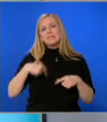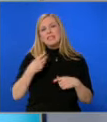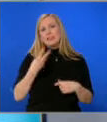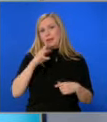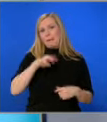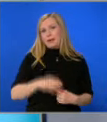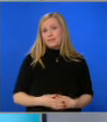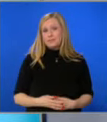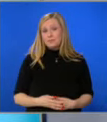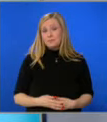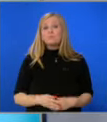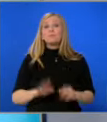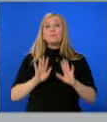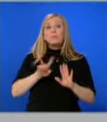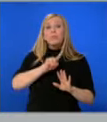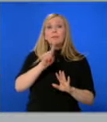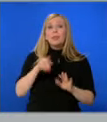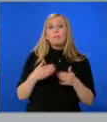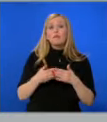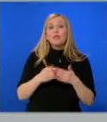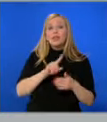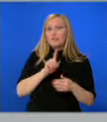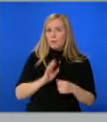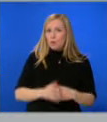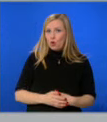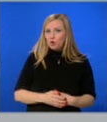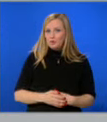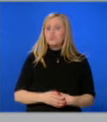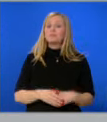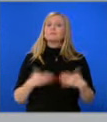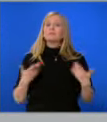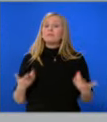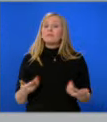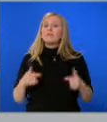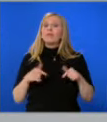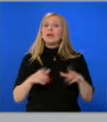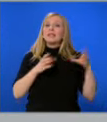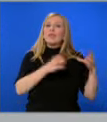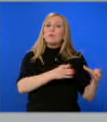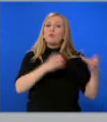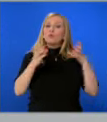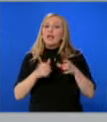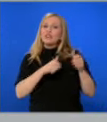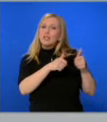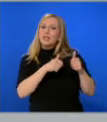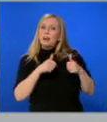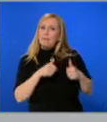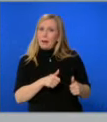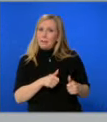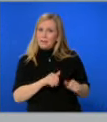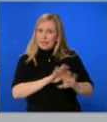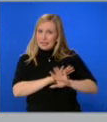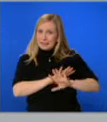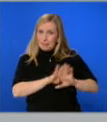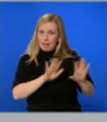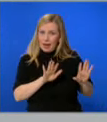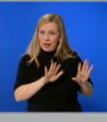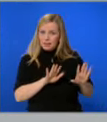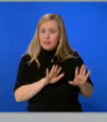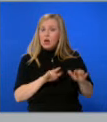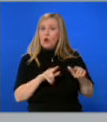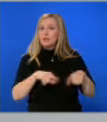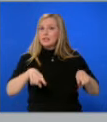месеца. Последен въпрос в нашето интервю в това предаване. Демонтажът на паметника на Съветската армия е спрян от съда.